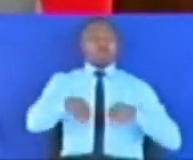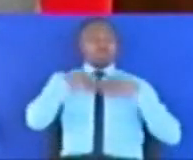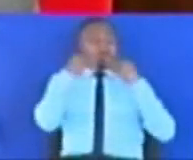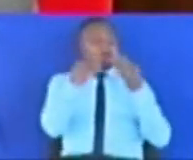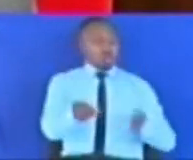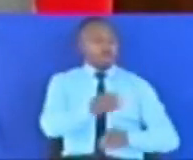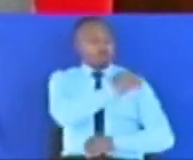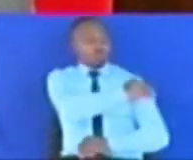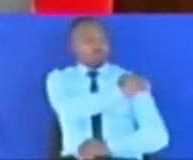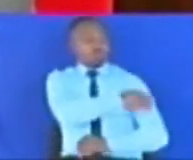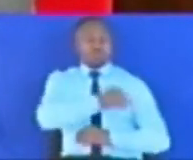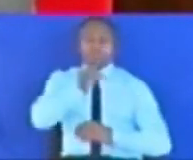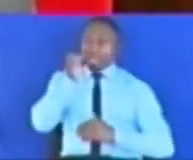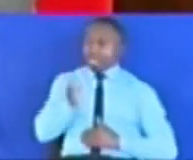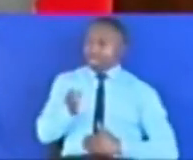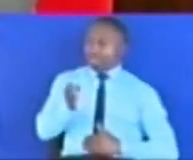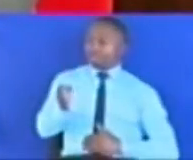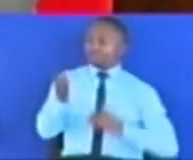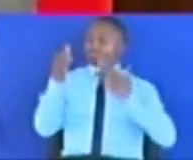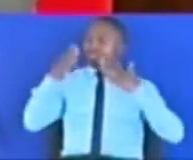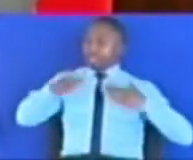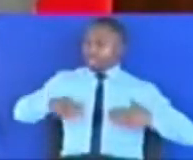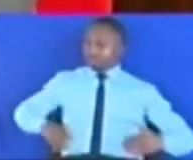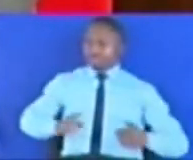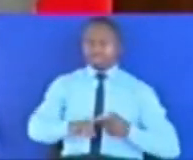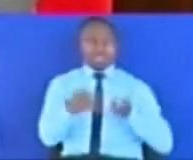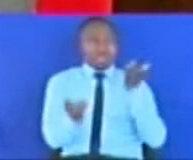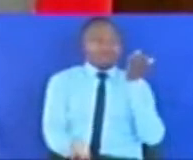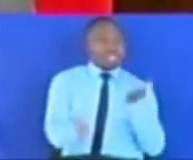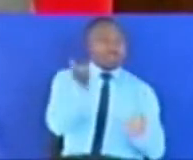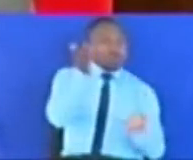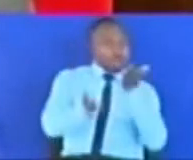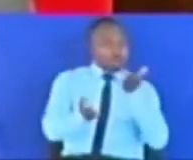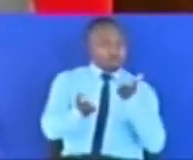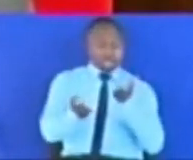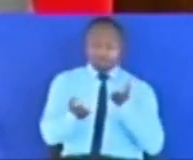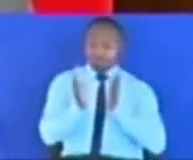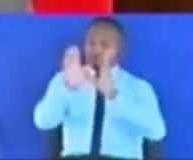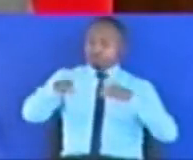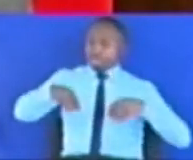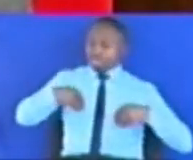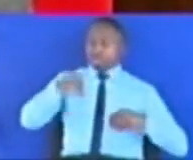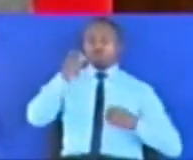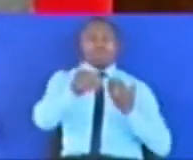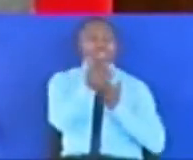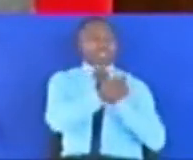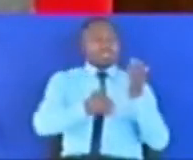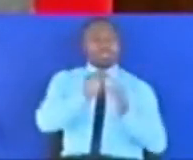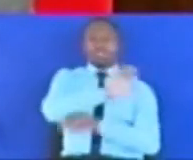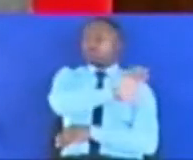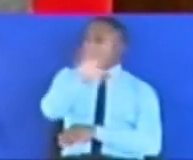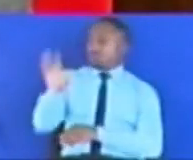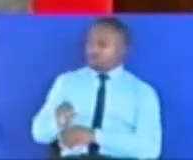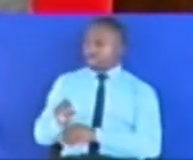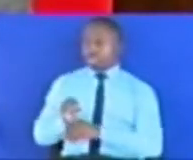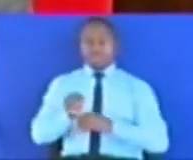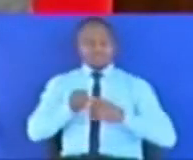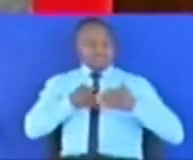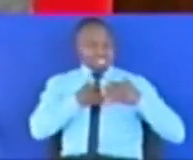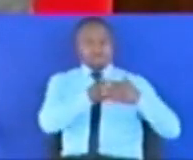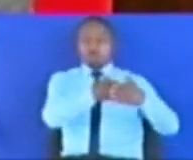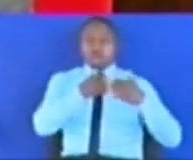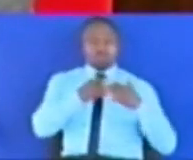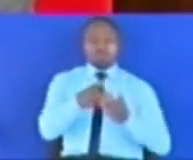huduma endelevu za afya zenye viwango vinavyokubalika kwa wananchi wote bila kikwazo cha